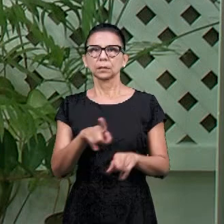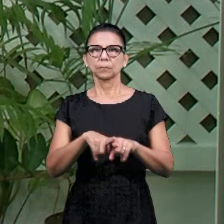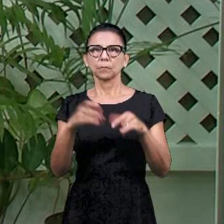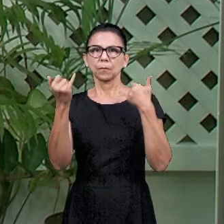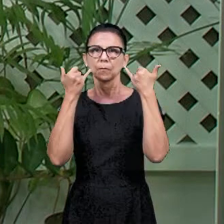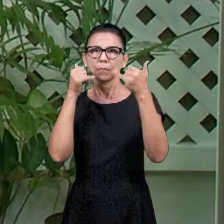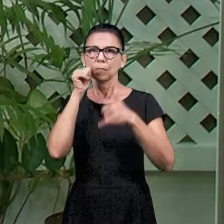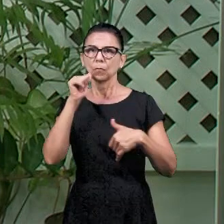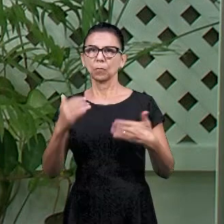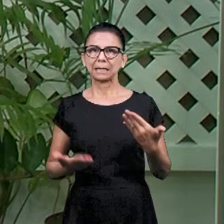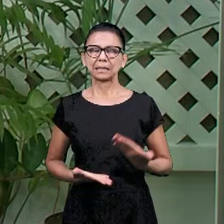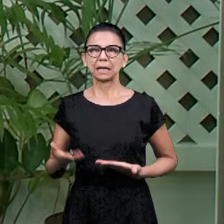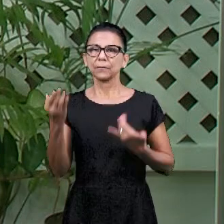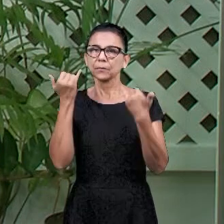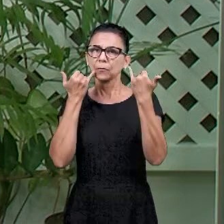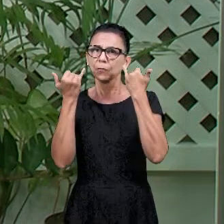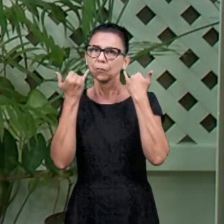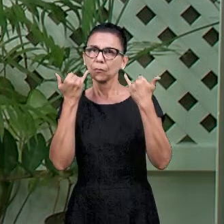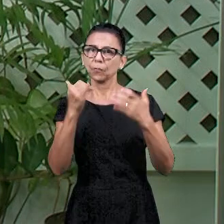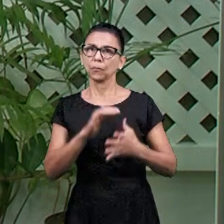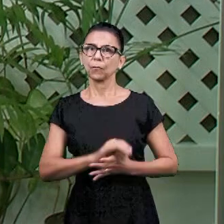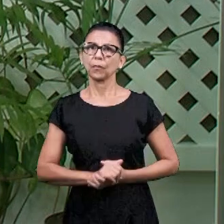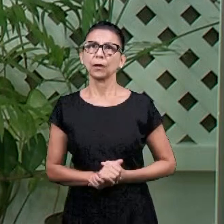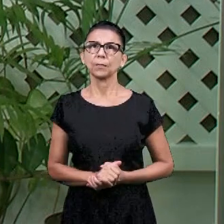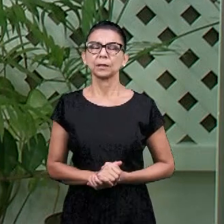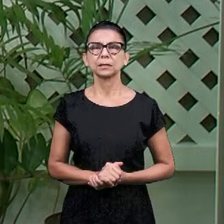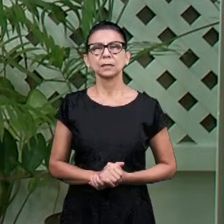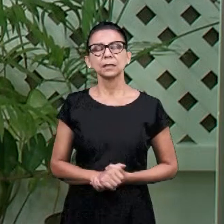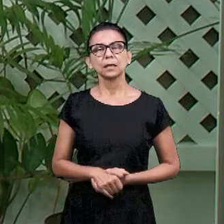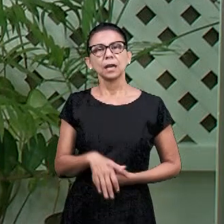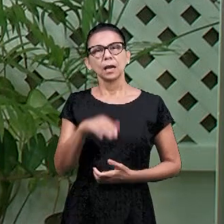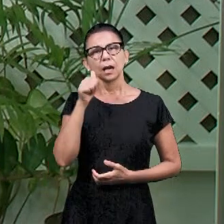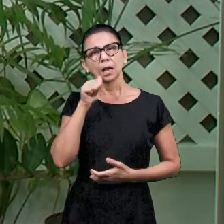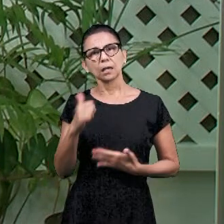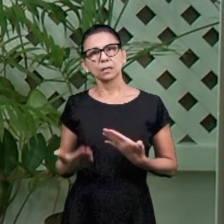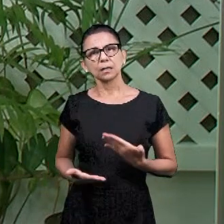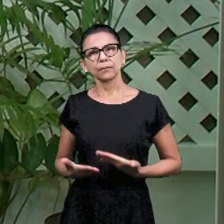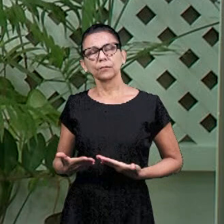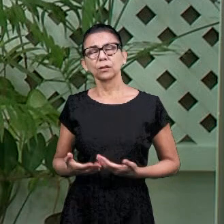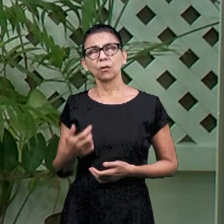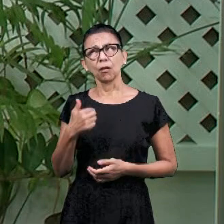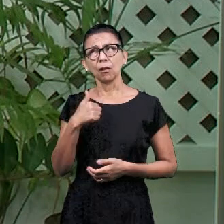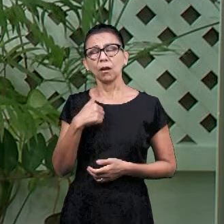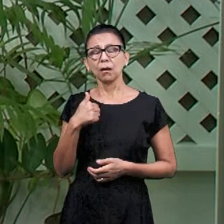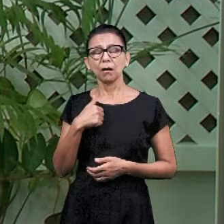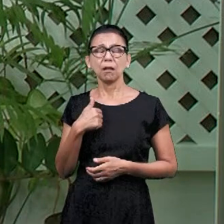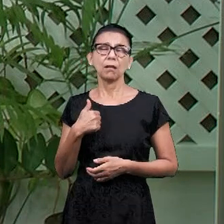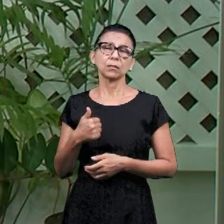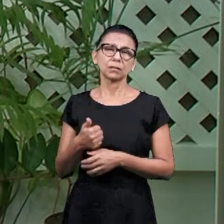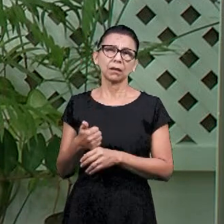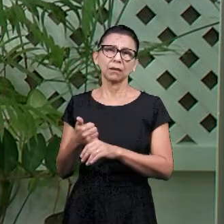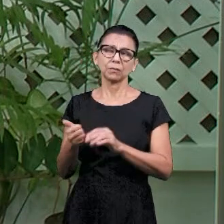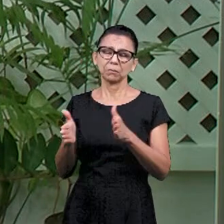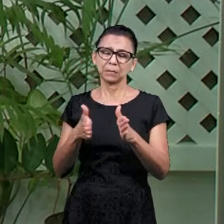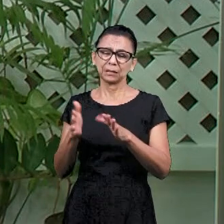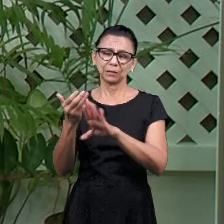soit glorifié. J'ai reçu une information d'une sœur. Elle était un peu